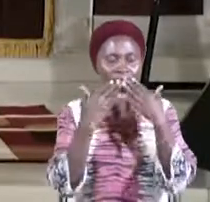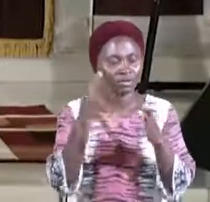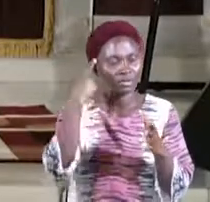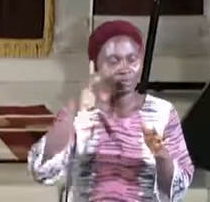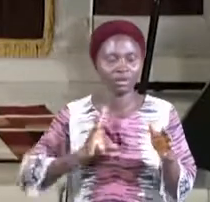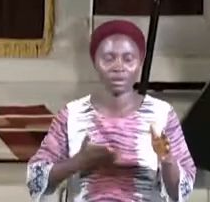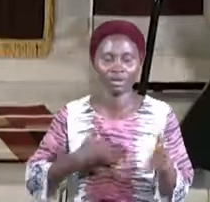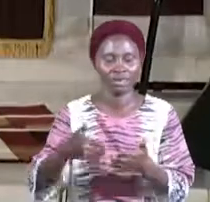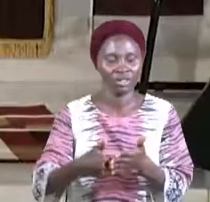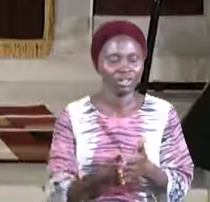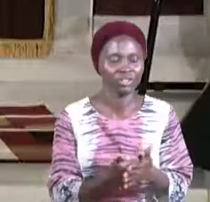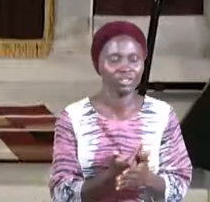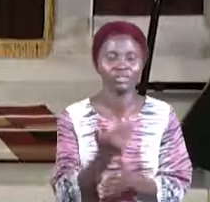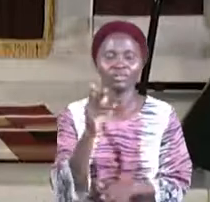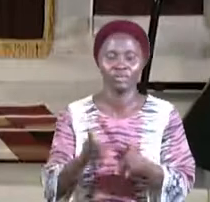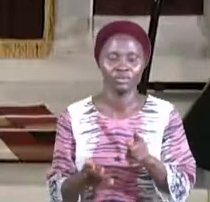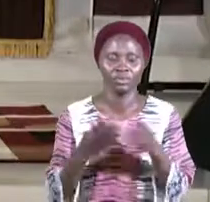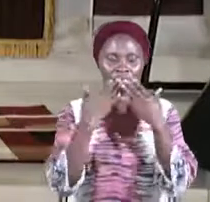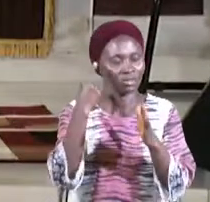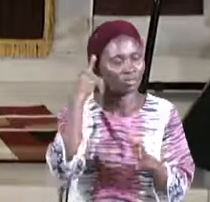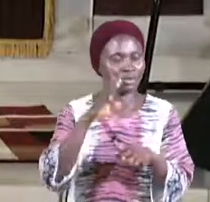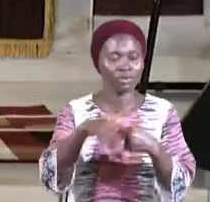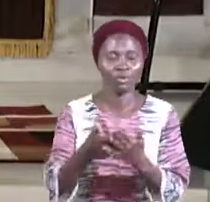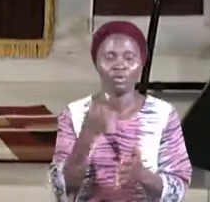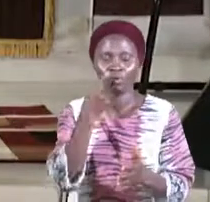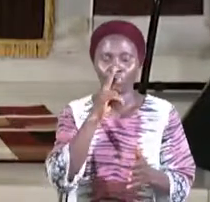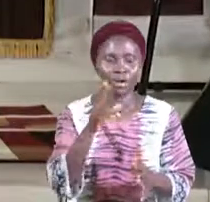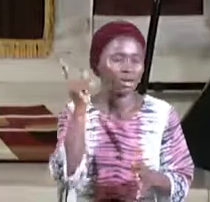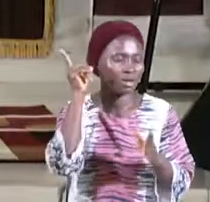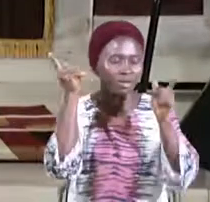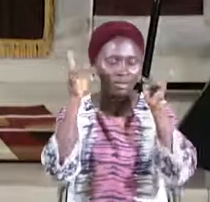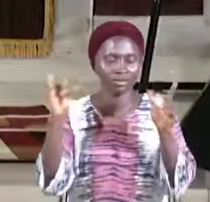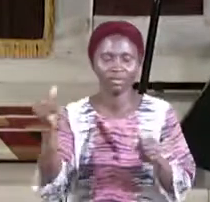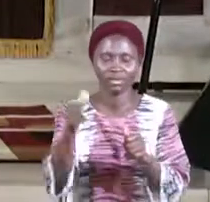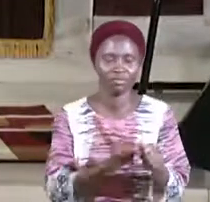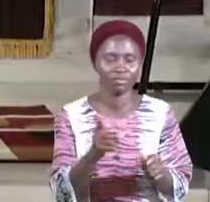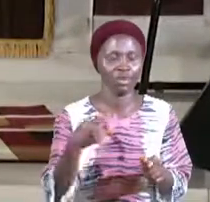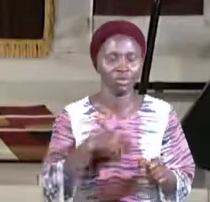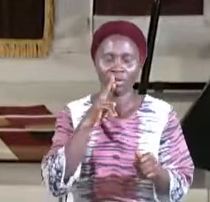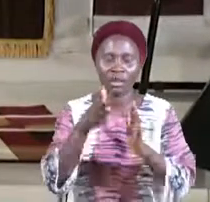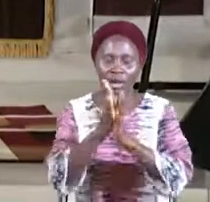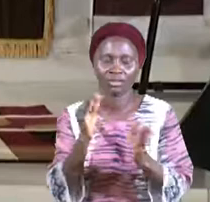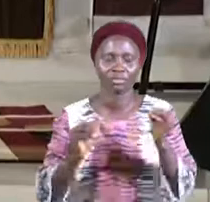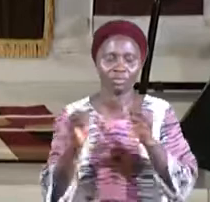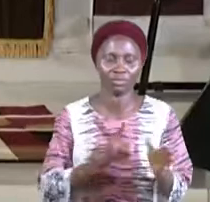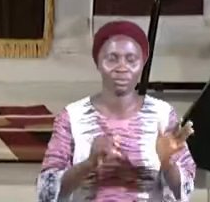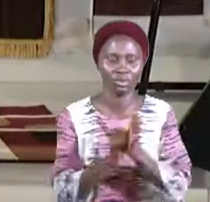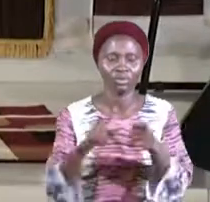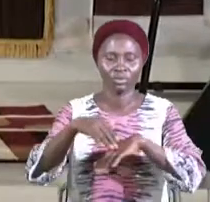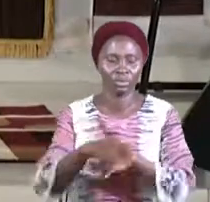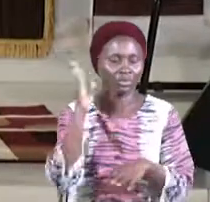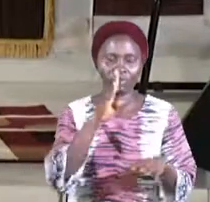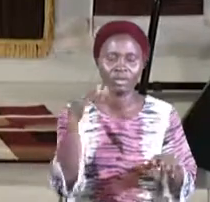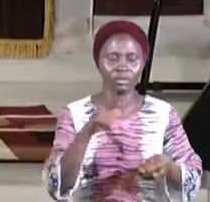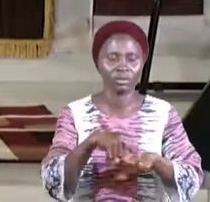nouveaux venus et tous ceux qui écoutent partout. Nous demandons, Seigneur, que ce soit, un moment